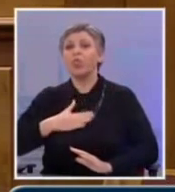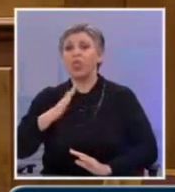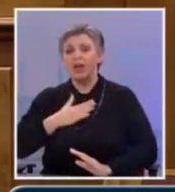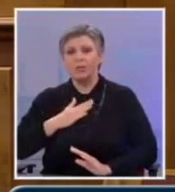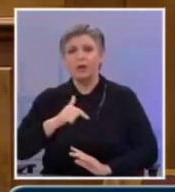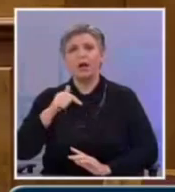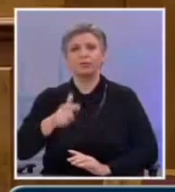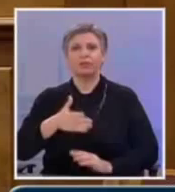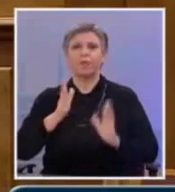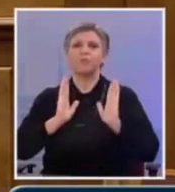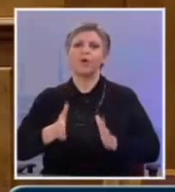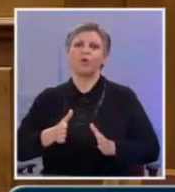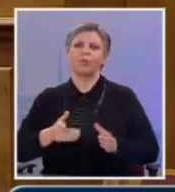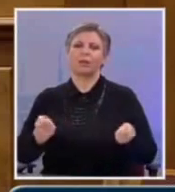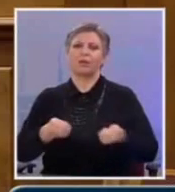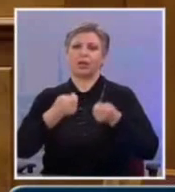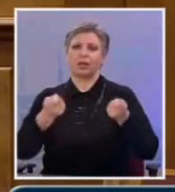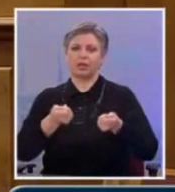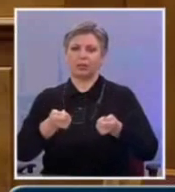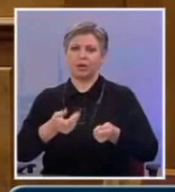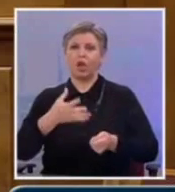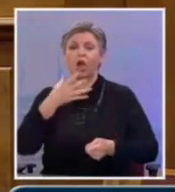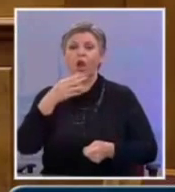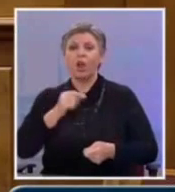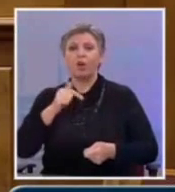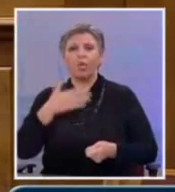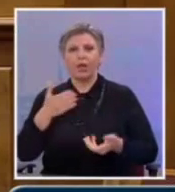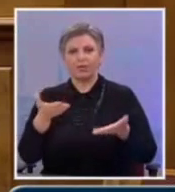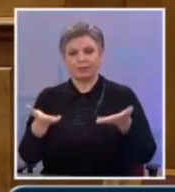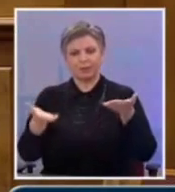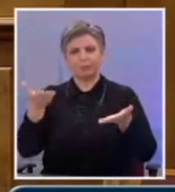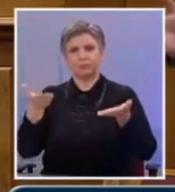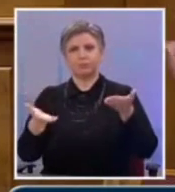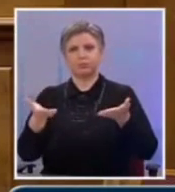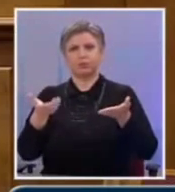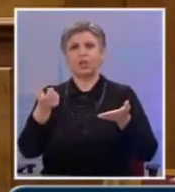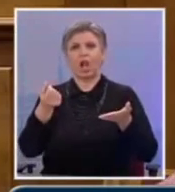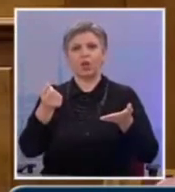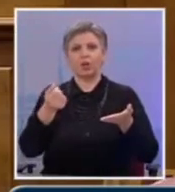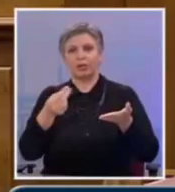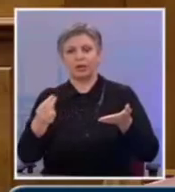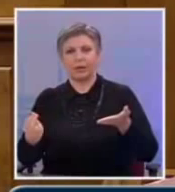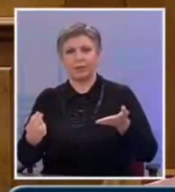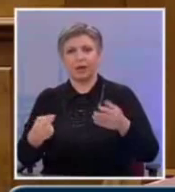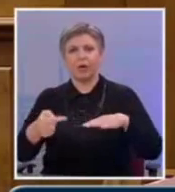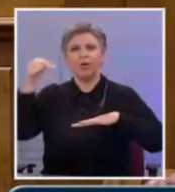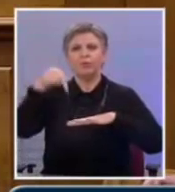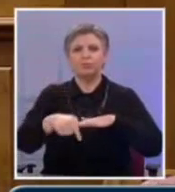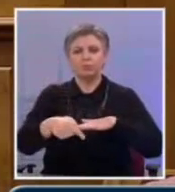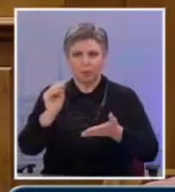κάνουμε σε συνθήκες δημοσιονομικής εξισορρόπησης. Δεν διεκδικούμε νέα λύματα,